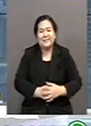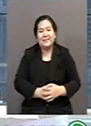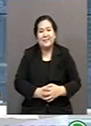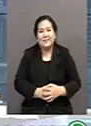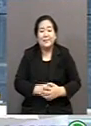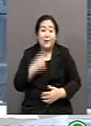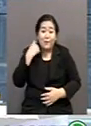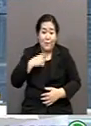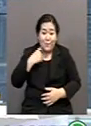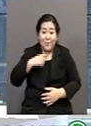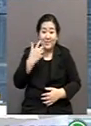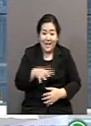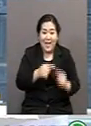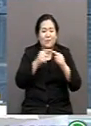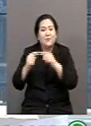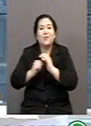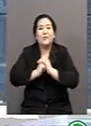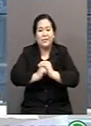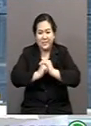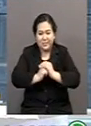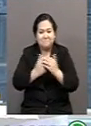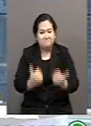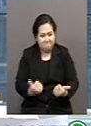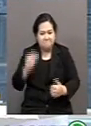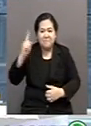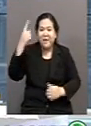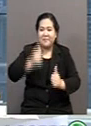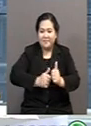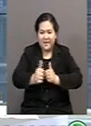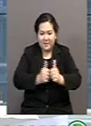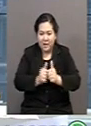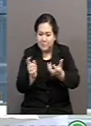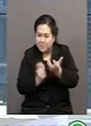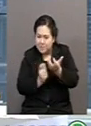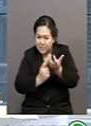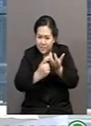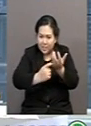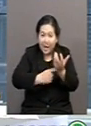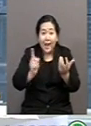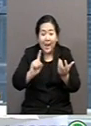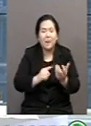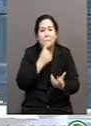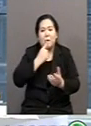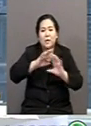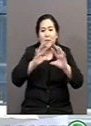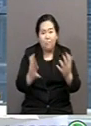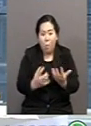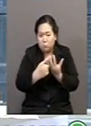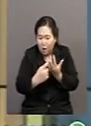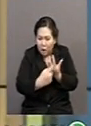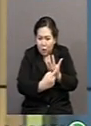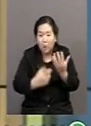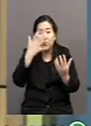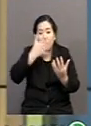จากฮ่องกงคุณผู้ชมไปใกล้ๆกันนะคะที่จีนตอนนี้เขามีการจัดการแข่งขันแกะสลักแตงโมค่ะมีคนไปร่วมไม่ว่าจะเป็น